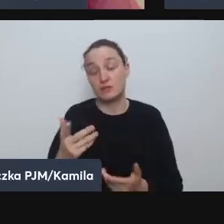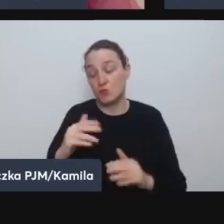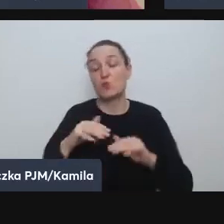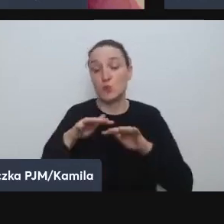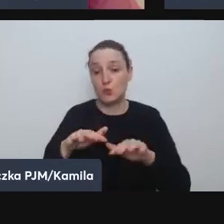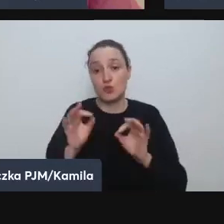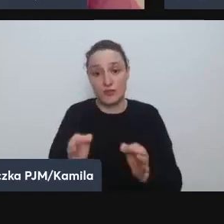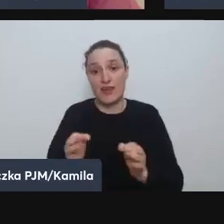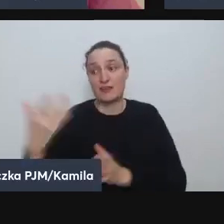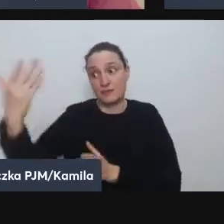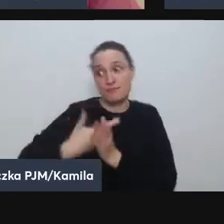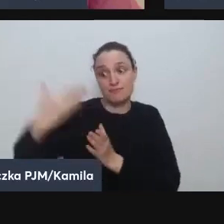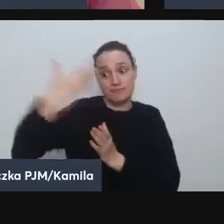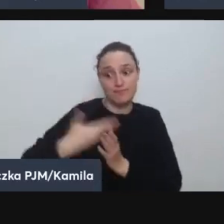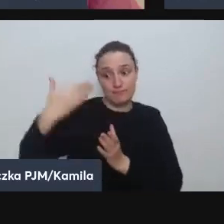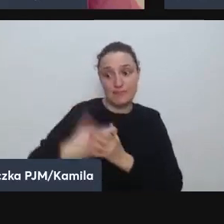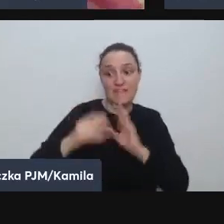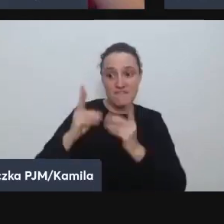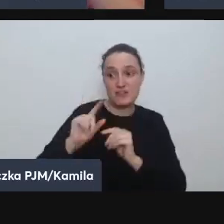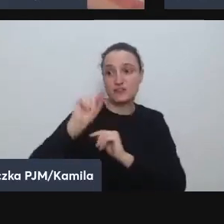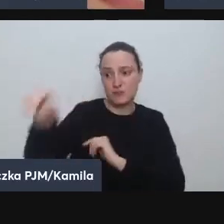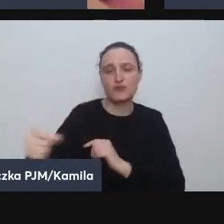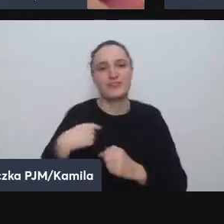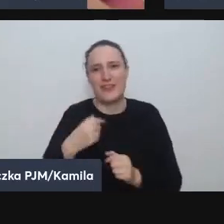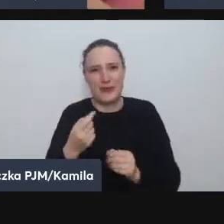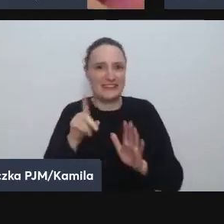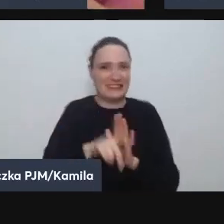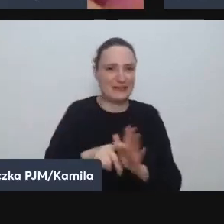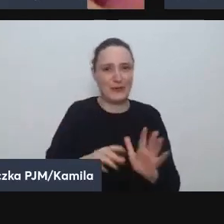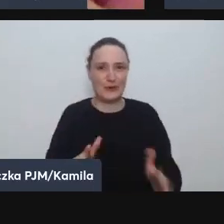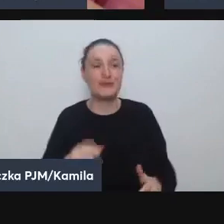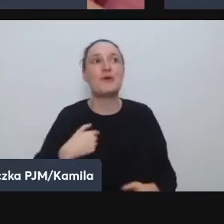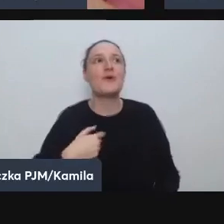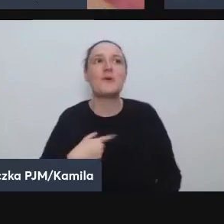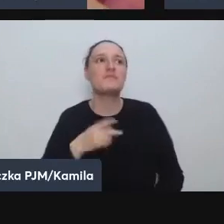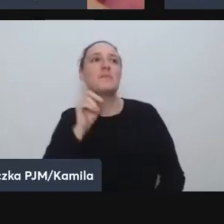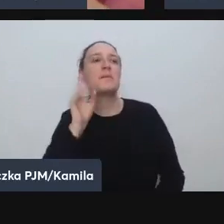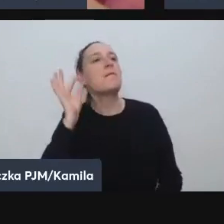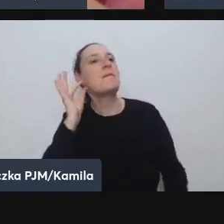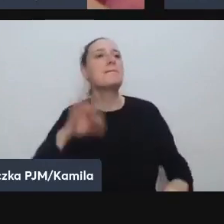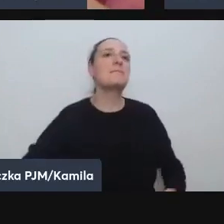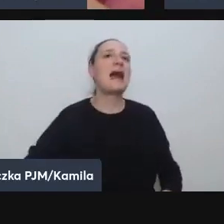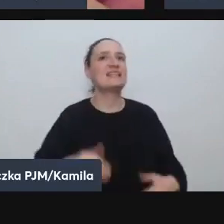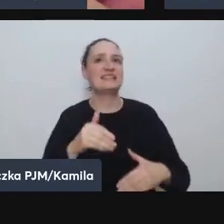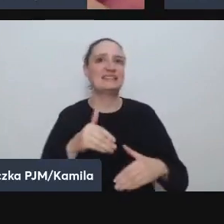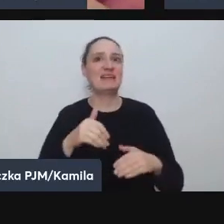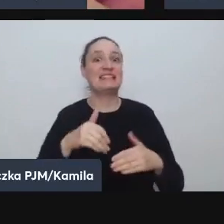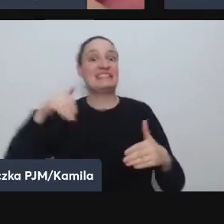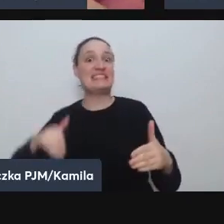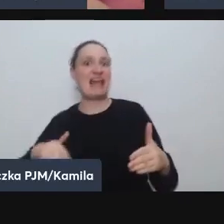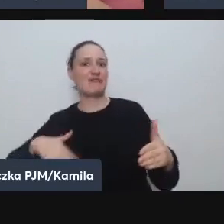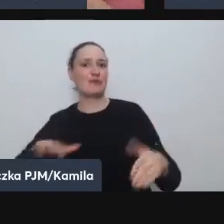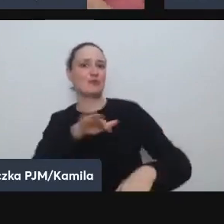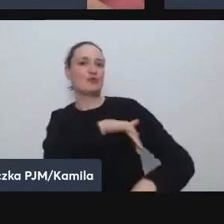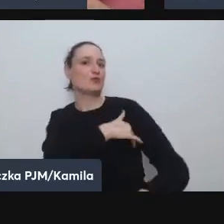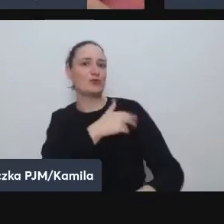powiem ci, że to jest taki kawałek, którego ja zazdroszczę, bo jest się taką panią z zewnątrz, ma się taki, wiesz, wow faktor jednak, kto to przyszedł, kim